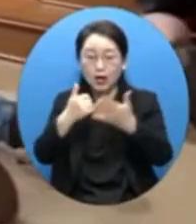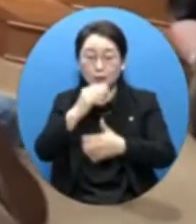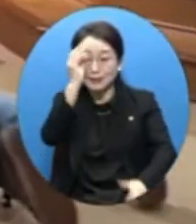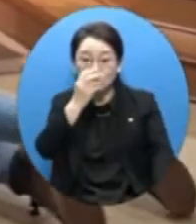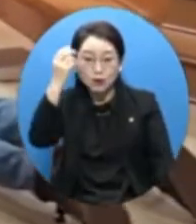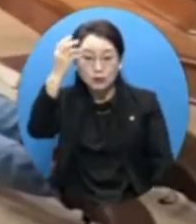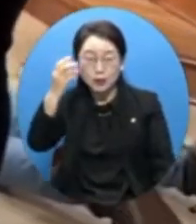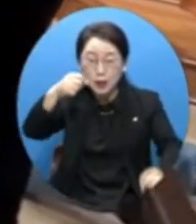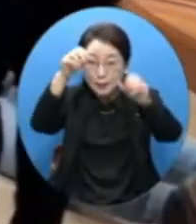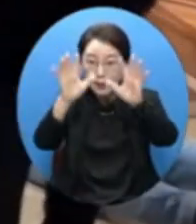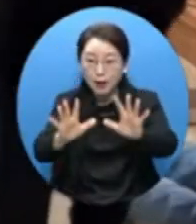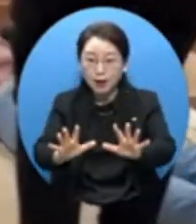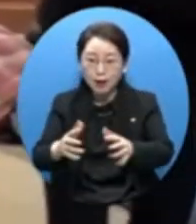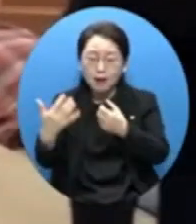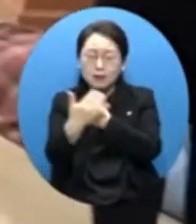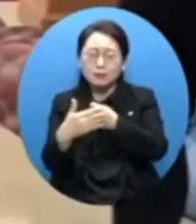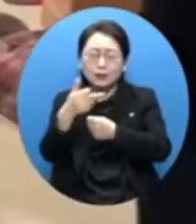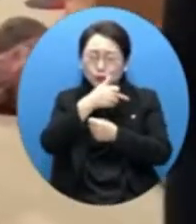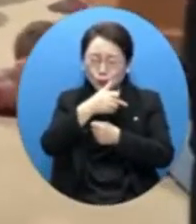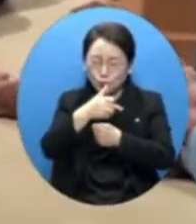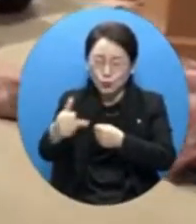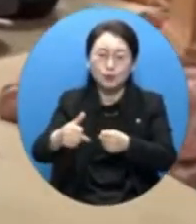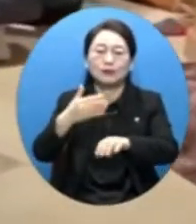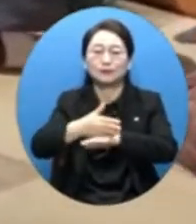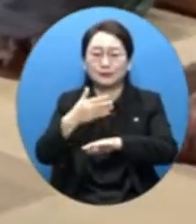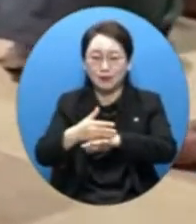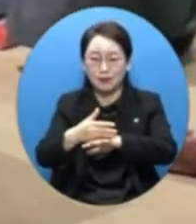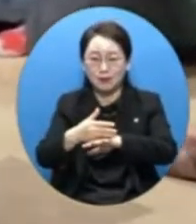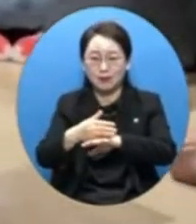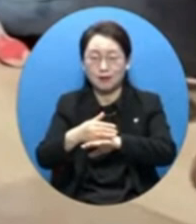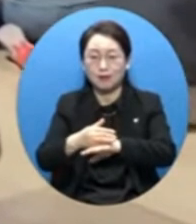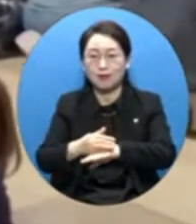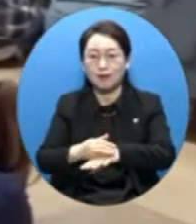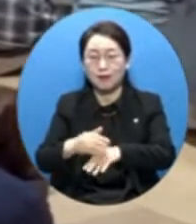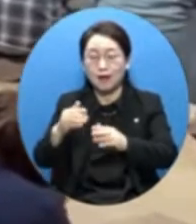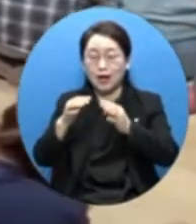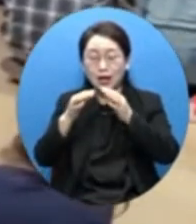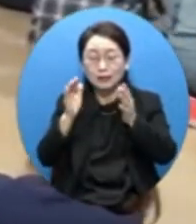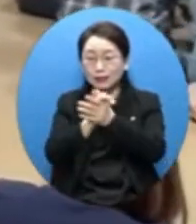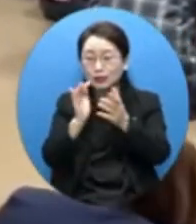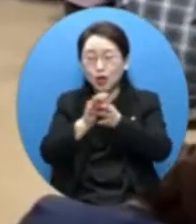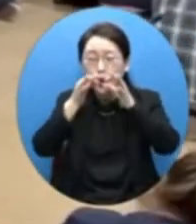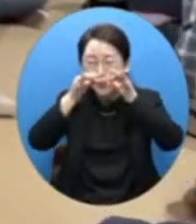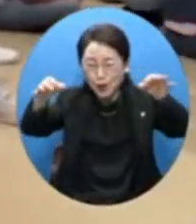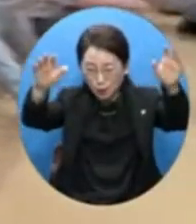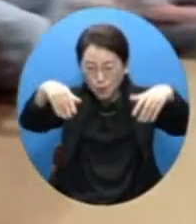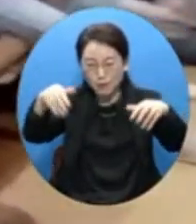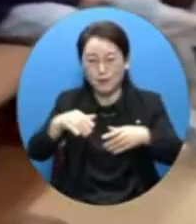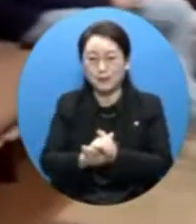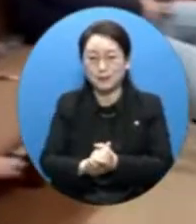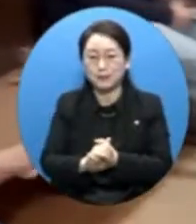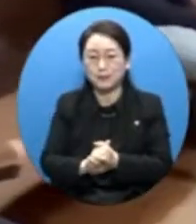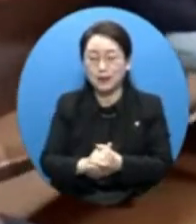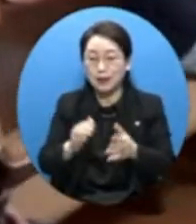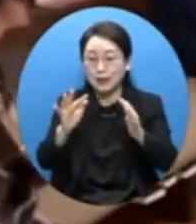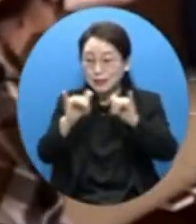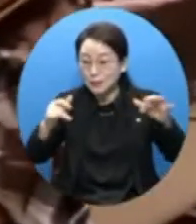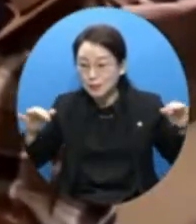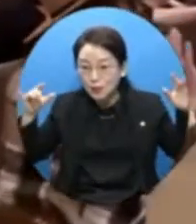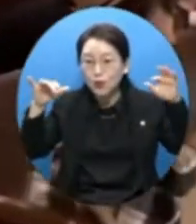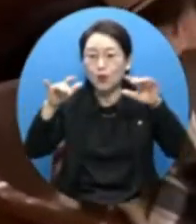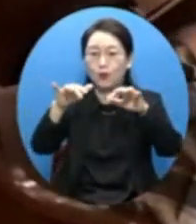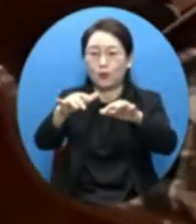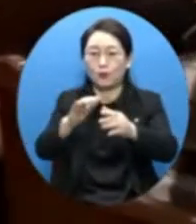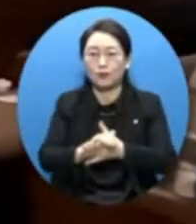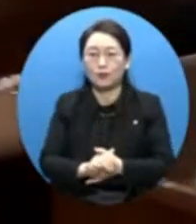그 받은 은혜를 너무 감사해서 이웃 친구들에게 알려지기 시작했습니다. 그러자 사람들이 몰려오기